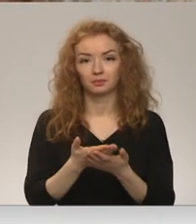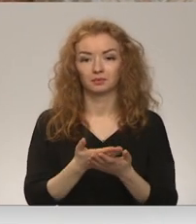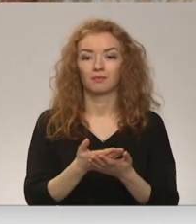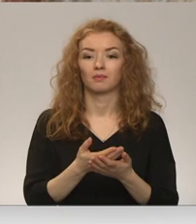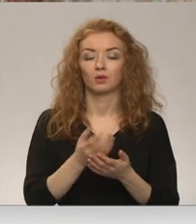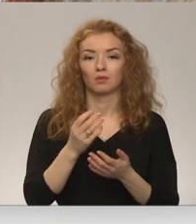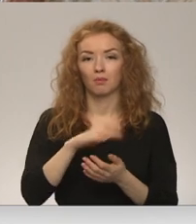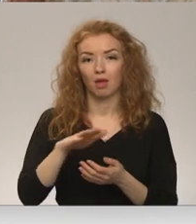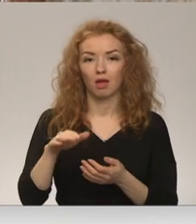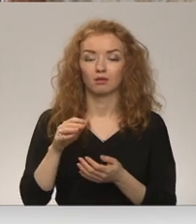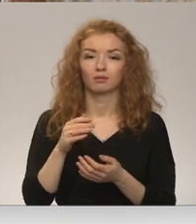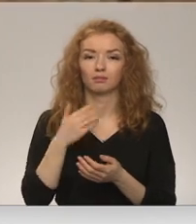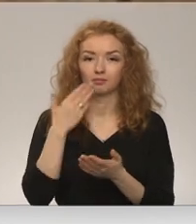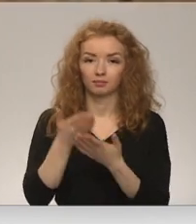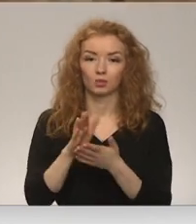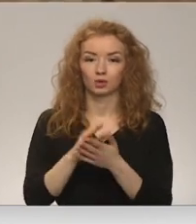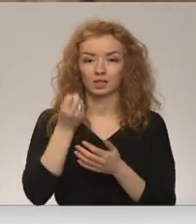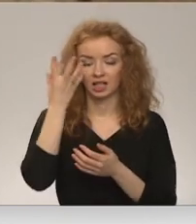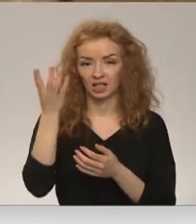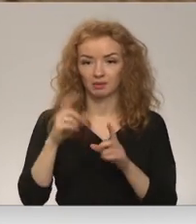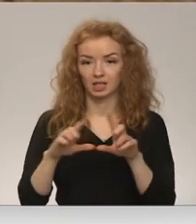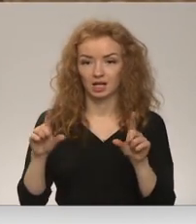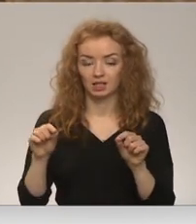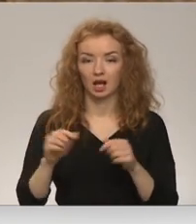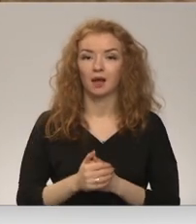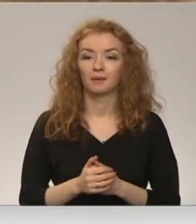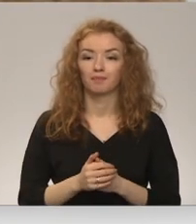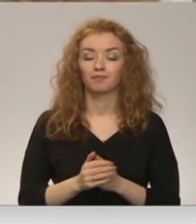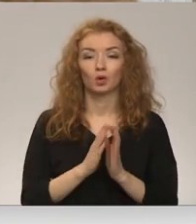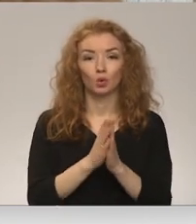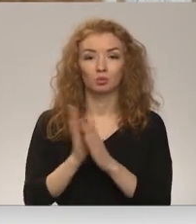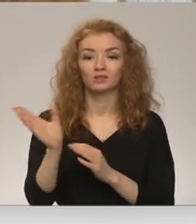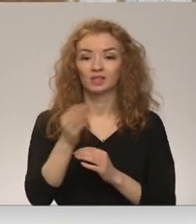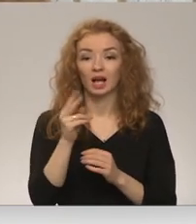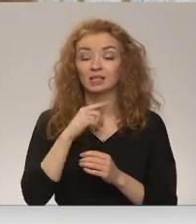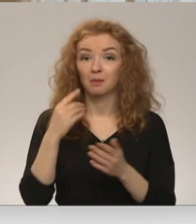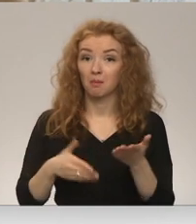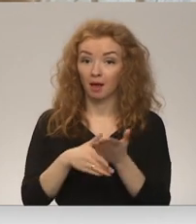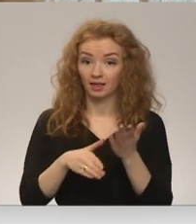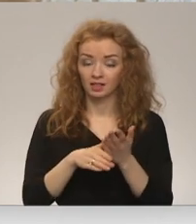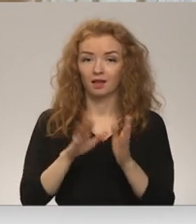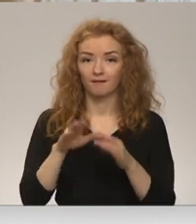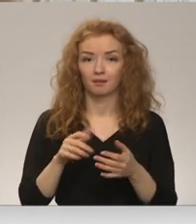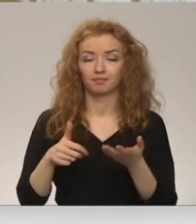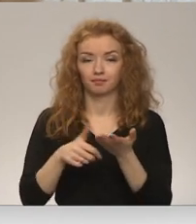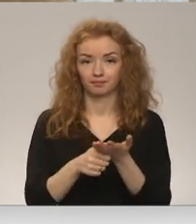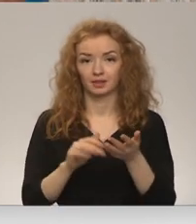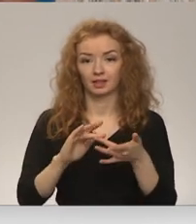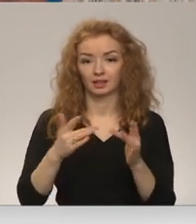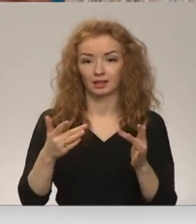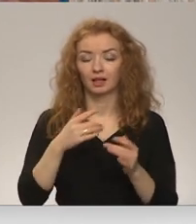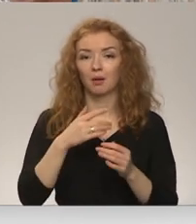uz izglītības pakalpojumiem Rīgā. Centra darbinieki aicina visus, kuri grib palīdzēt Ukraiņiem, reģistrēties elektroniski tiemekļa